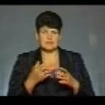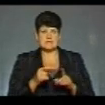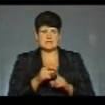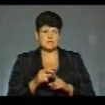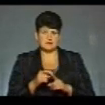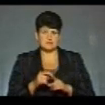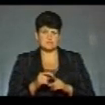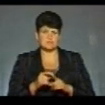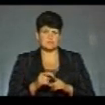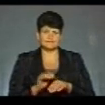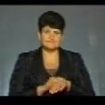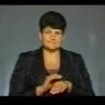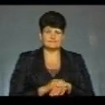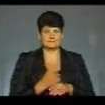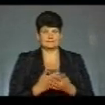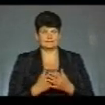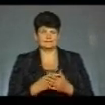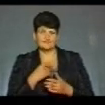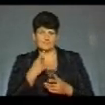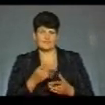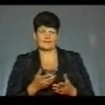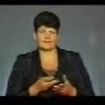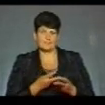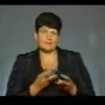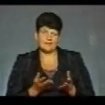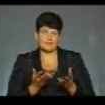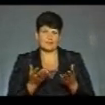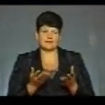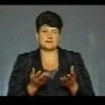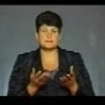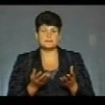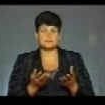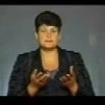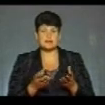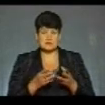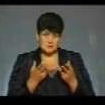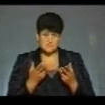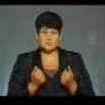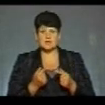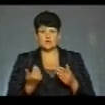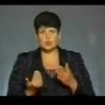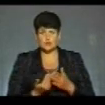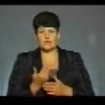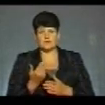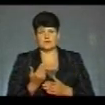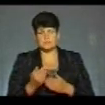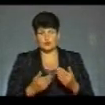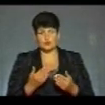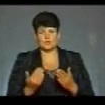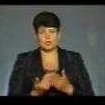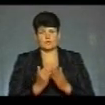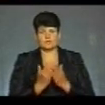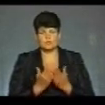їх оцінюють, мотивують десь цим, заохочують. Звичайно, нові підходи, нові підручники,